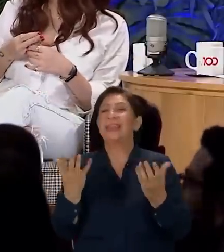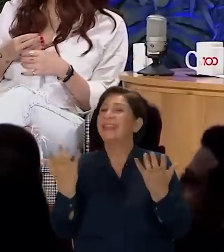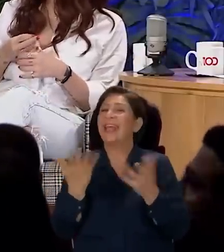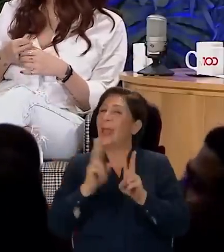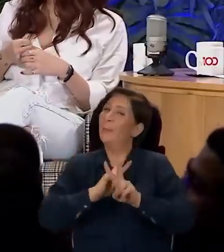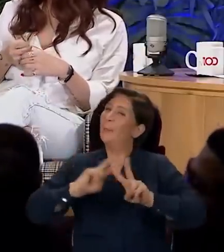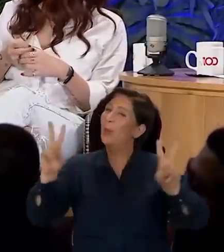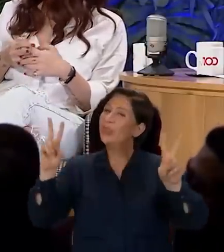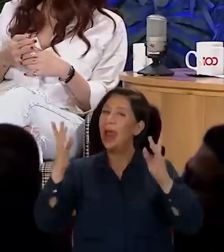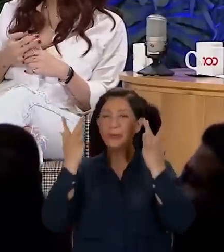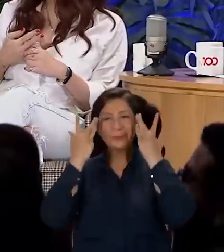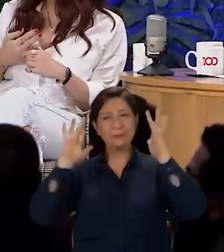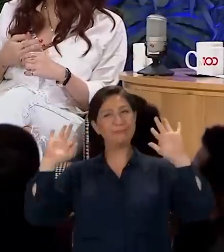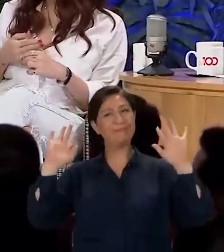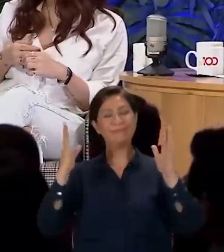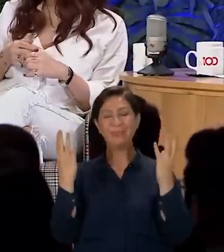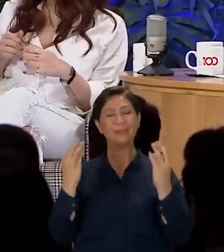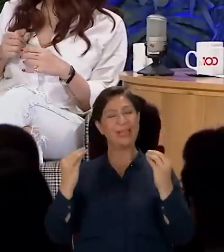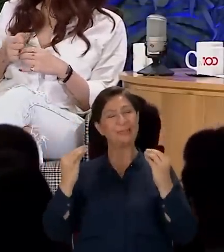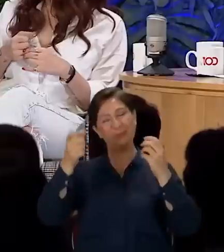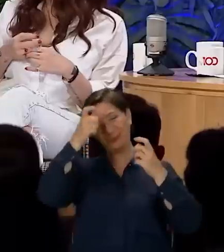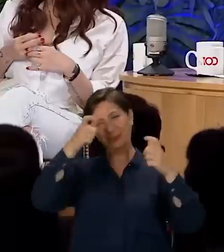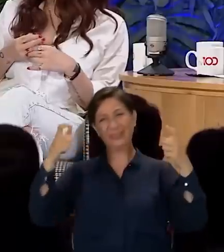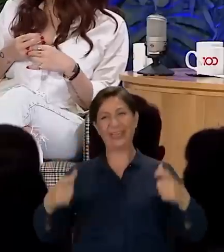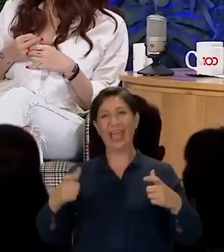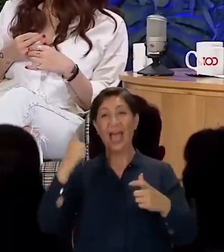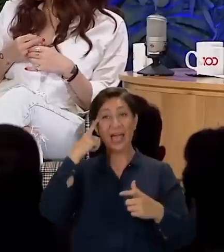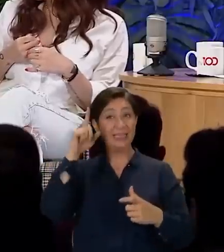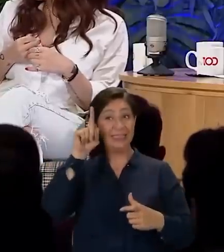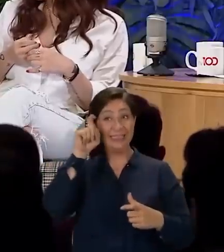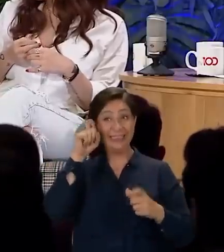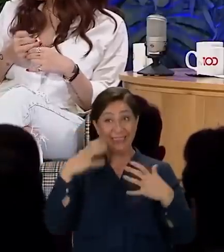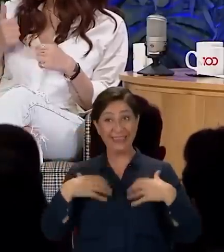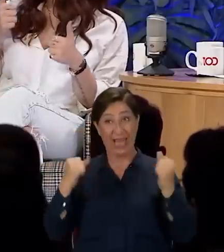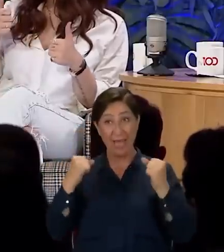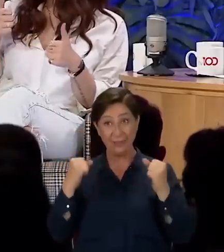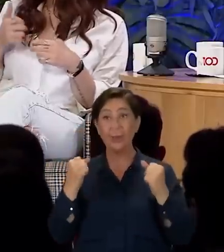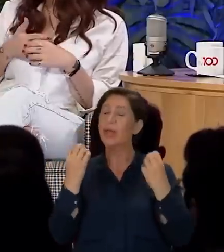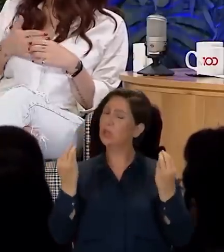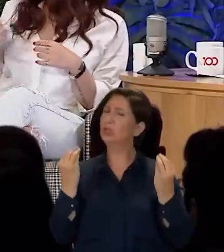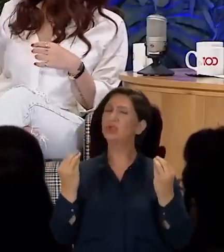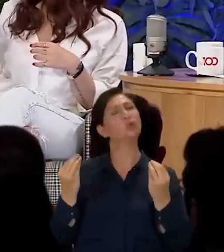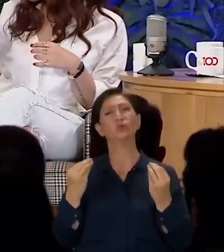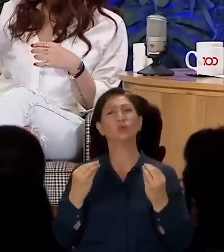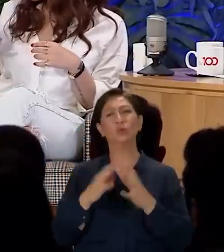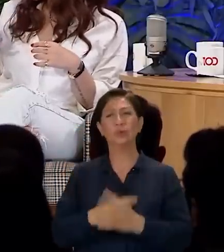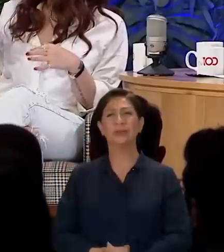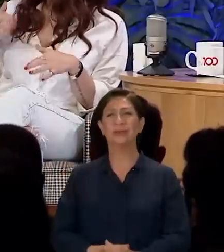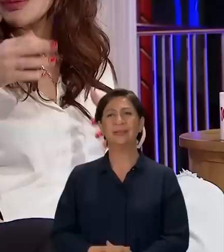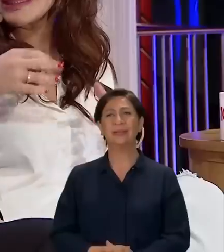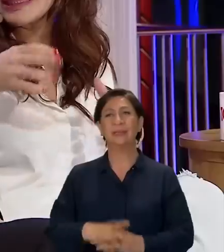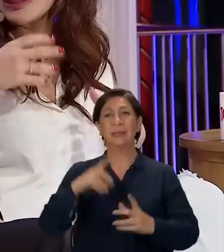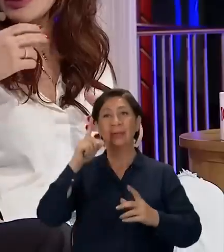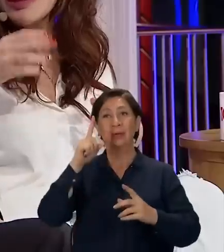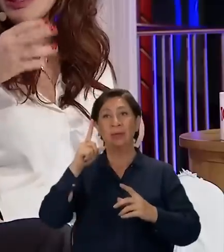kadar modern, medeni, ne güzel bir ülke olduk ya Rabbim. Şey akıl sağlığımız yerinde değil olsun ama iyiyiz yani. Bir tane şey vardı